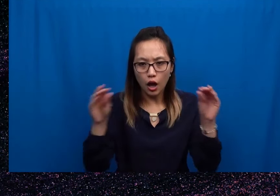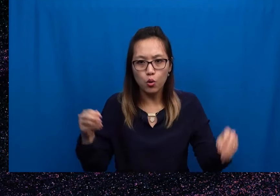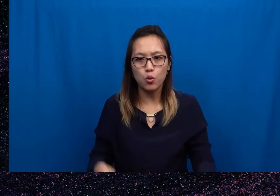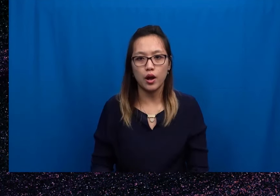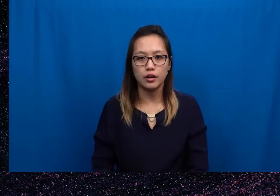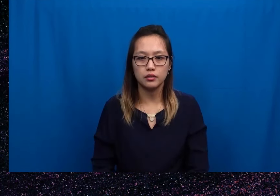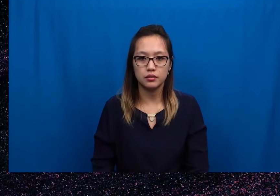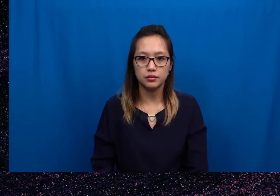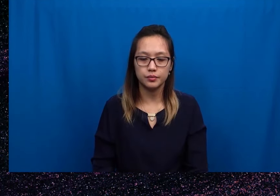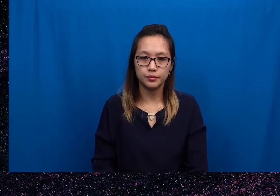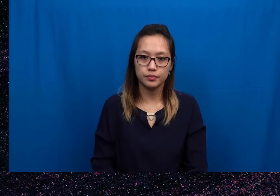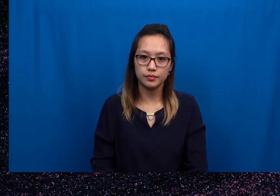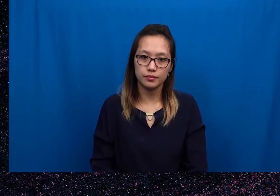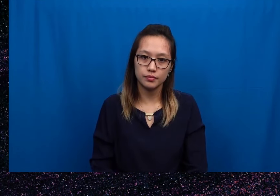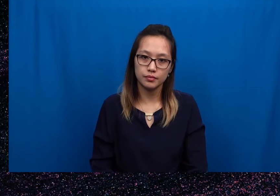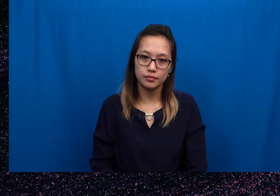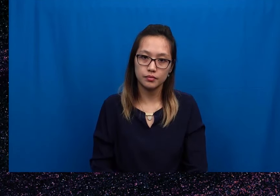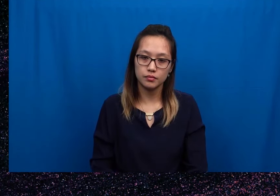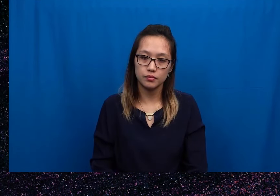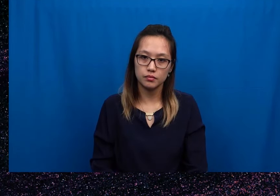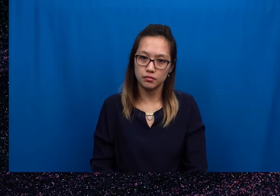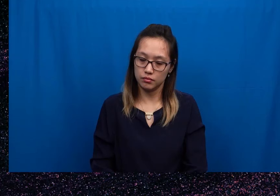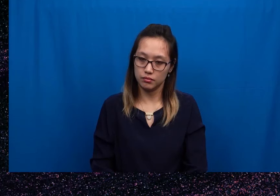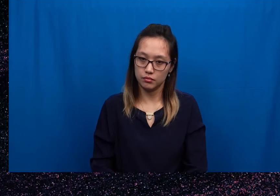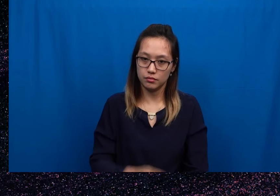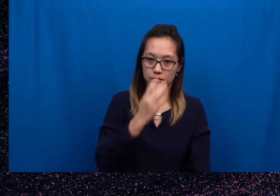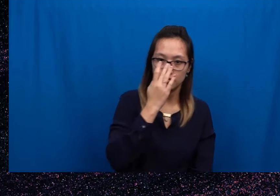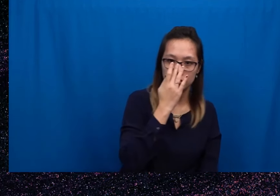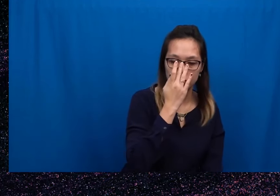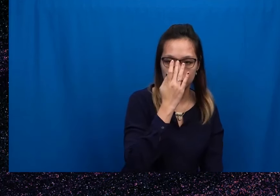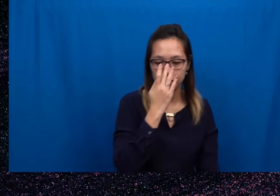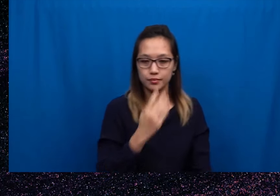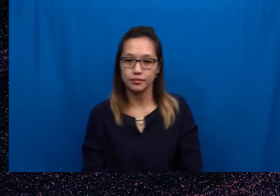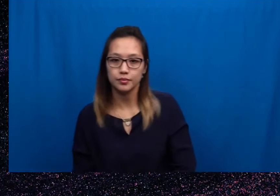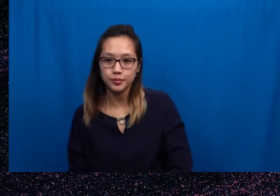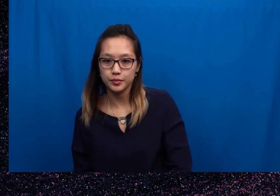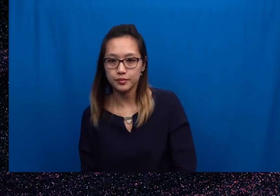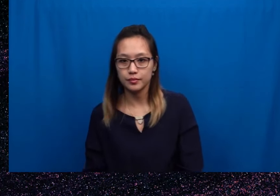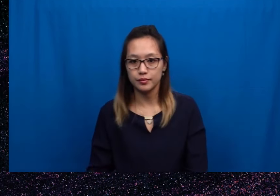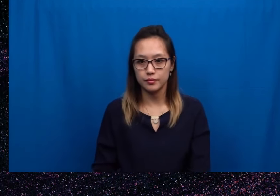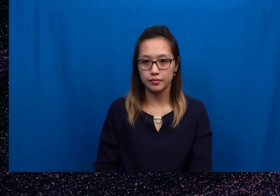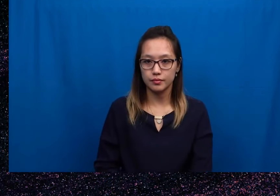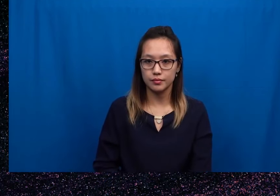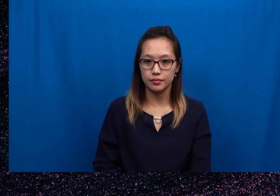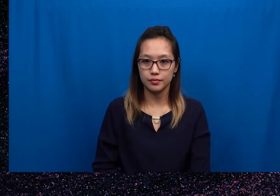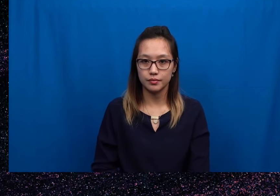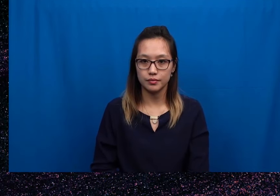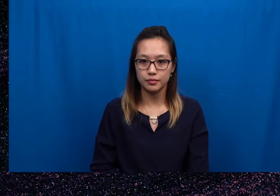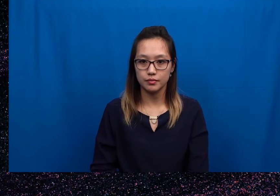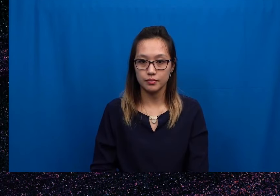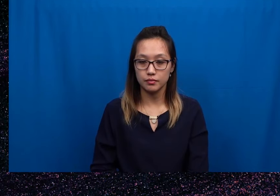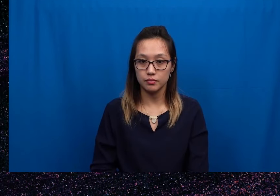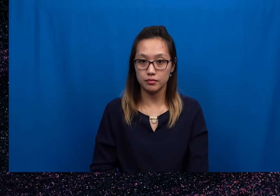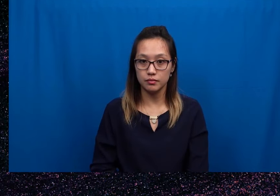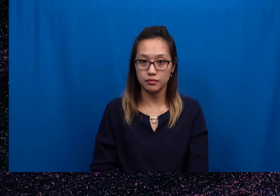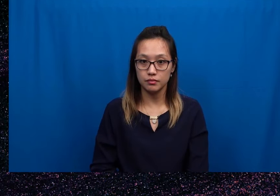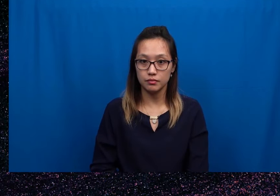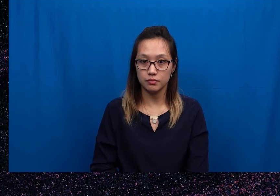hukum agama. Oleh firman Tuhan. Tapi justru kebalikan dari firman Tuhan